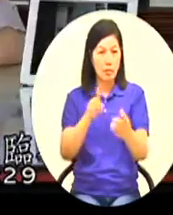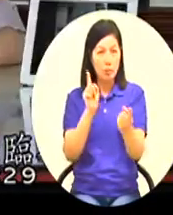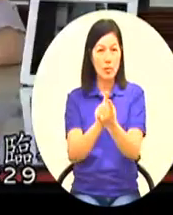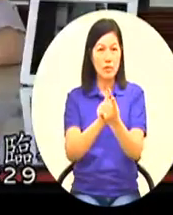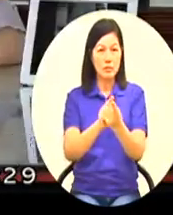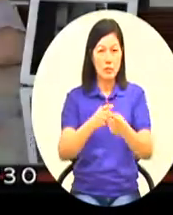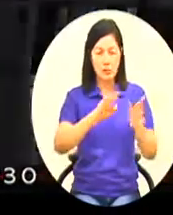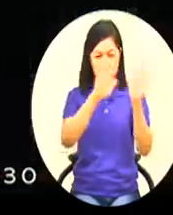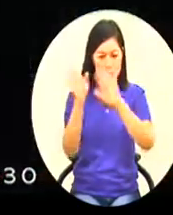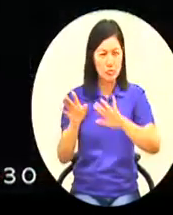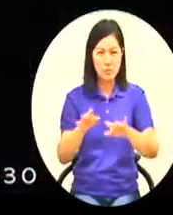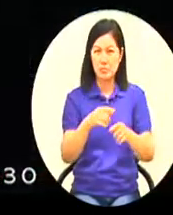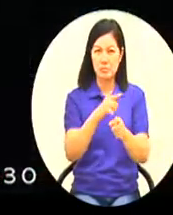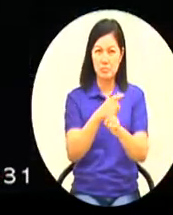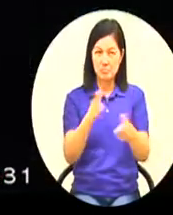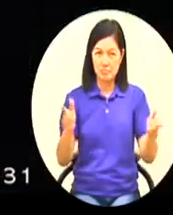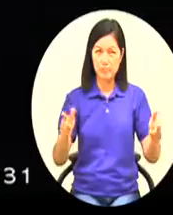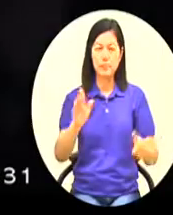险境。